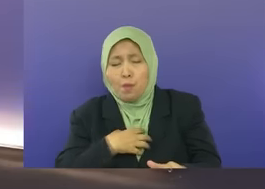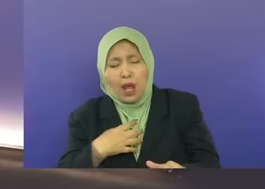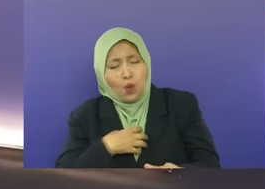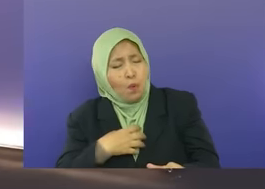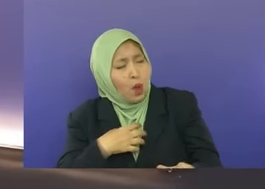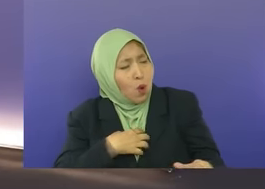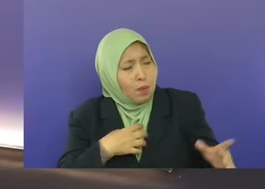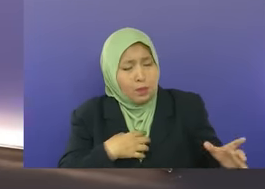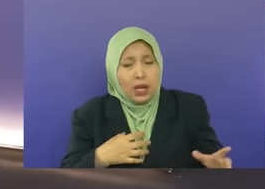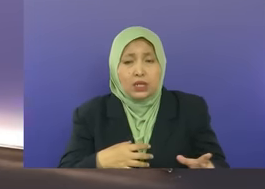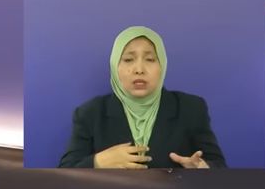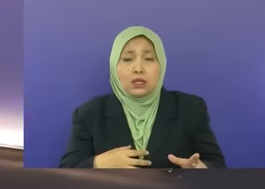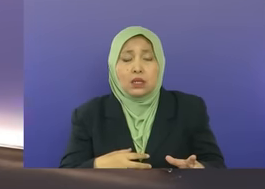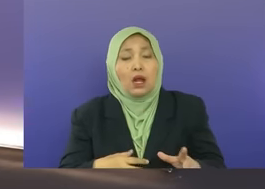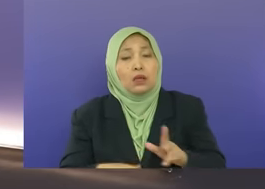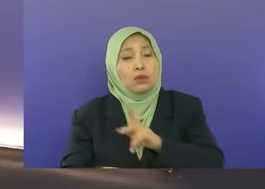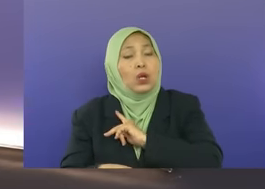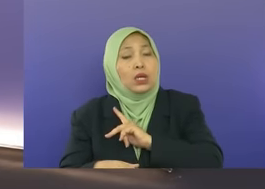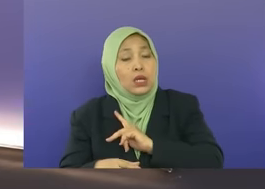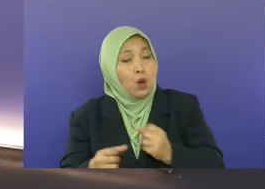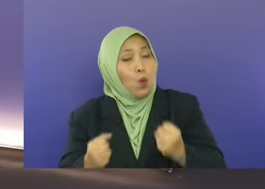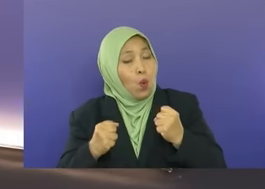yang kedua